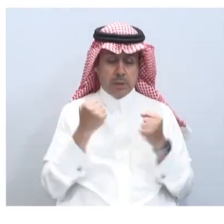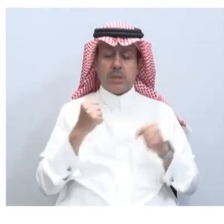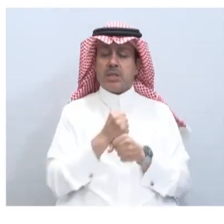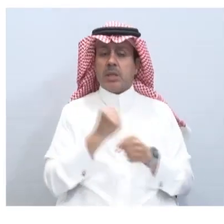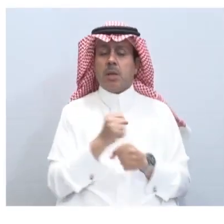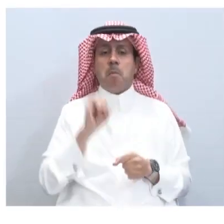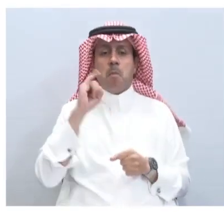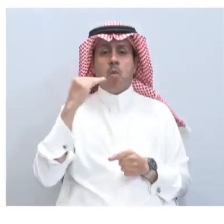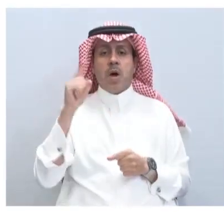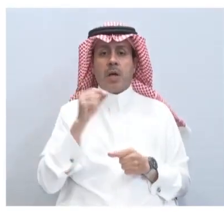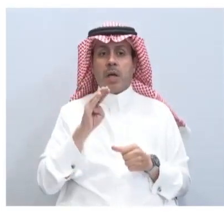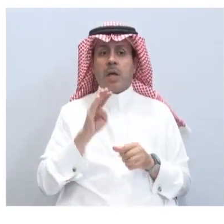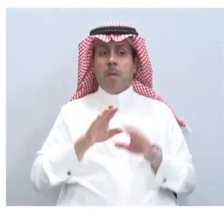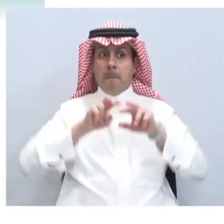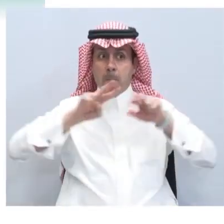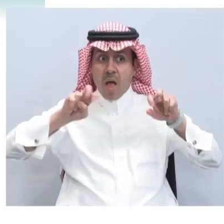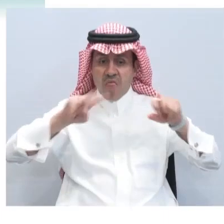محركات البحث